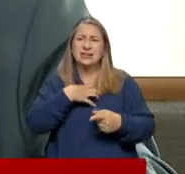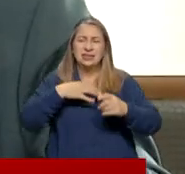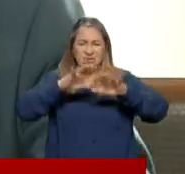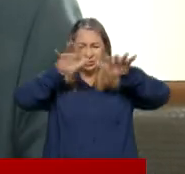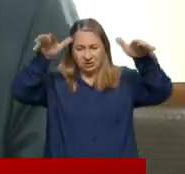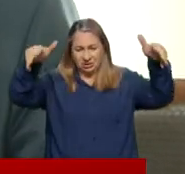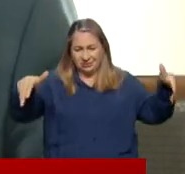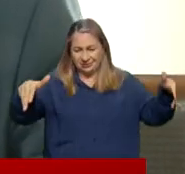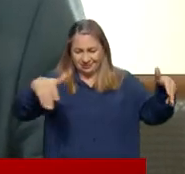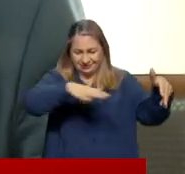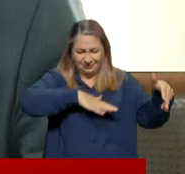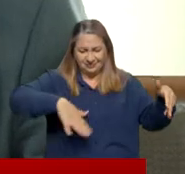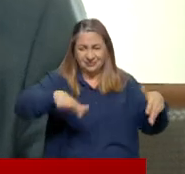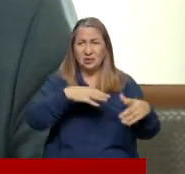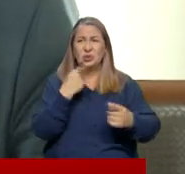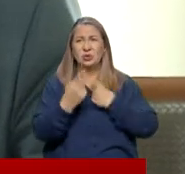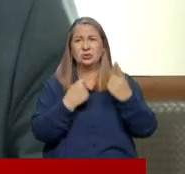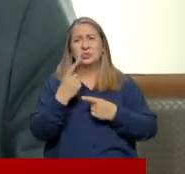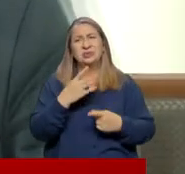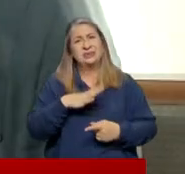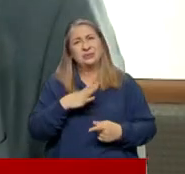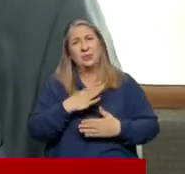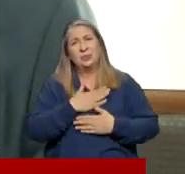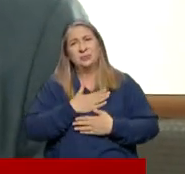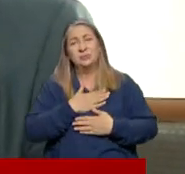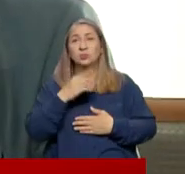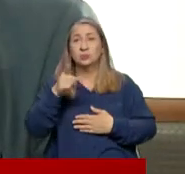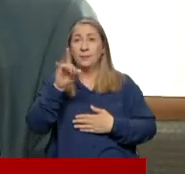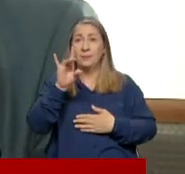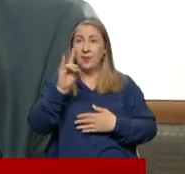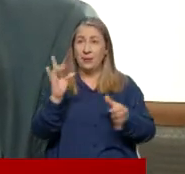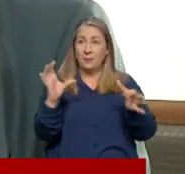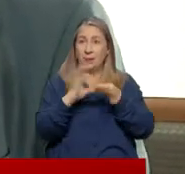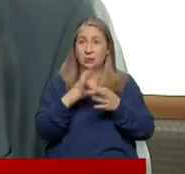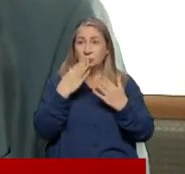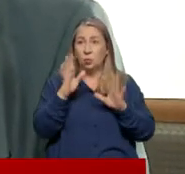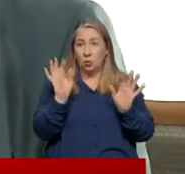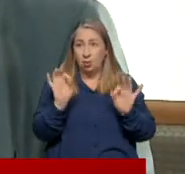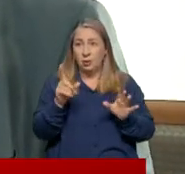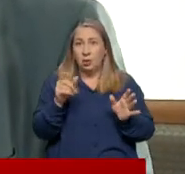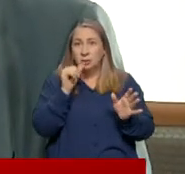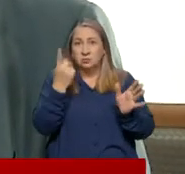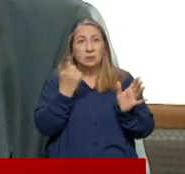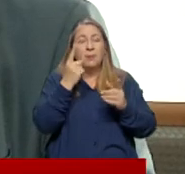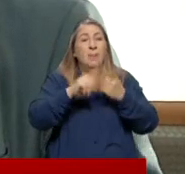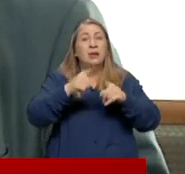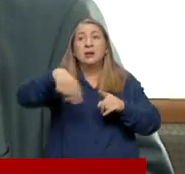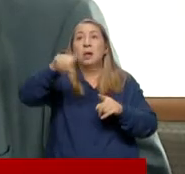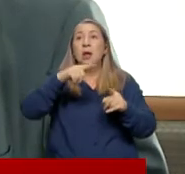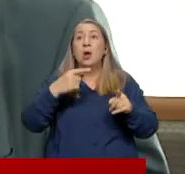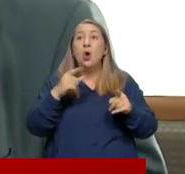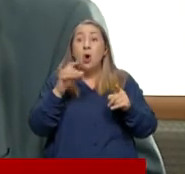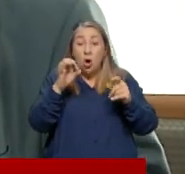şemsiyesi altında geri yönetmesini arz ediyor buradan sizin meyveli de bir bağınız yok öyle mi hiçbir partiyle